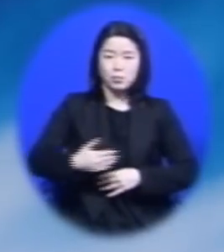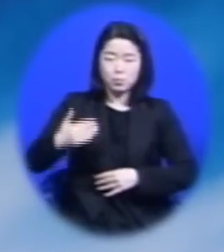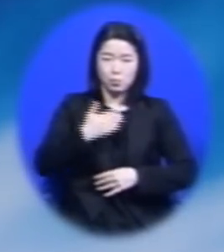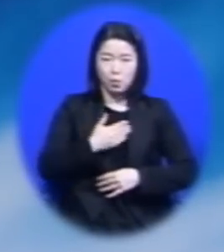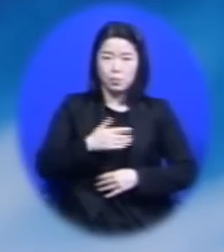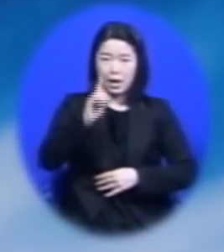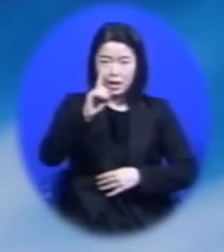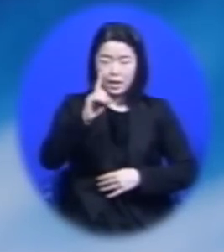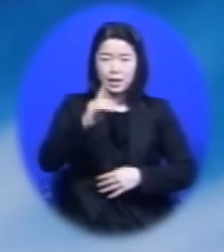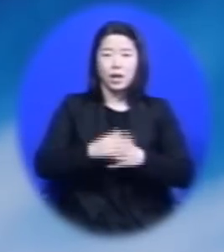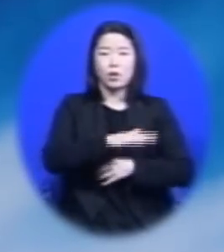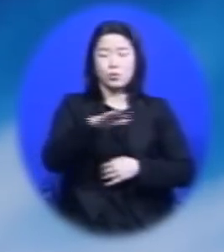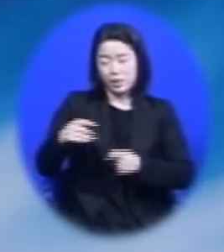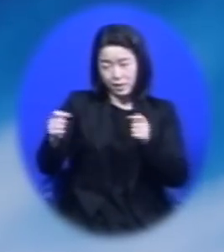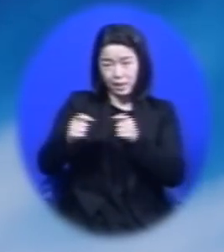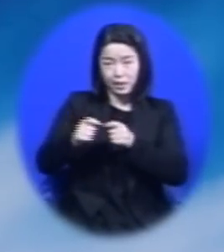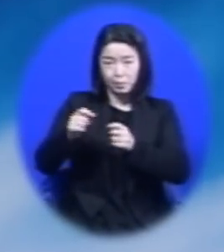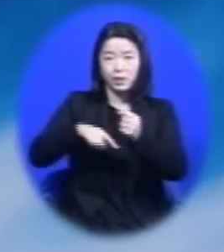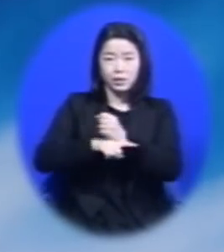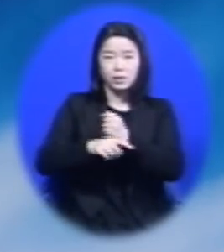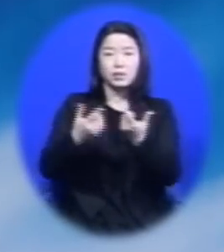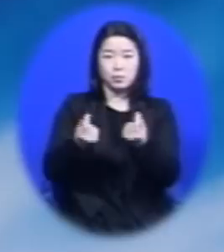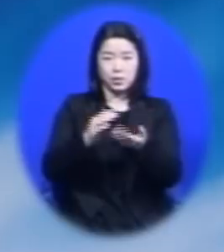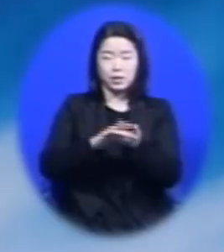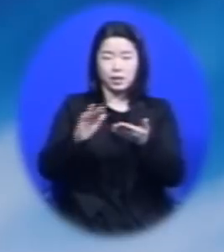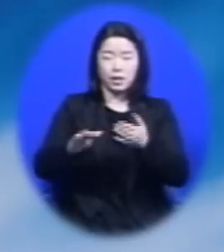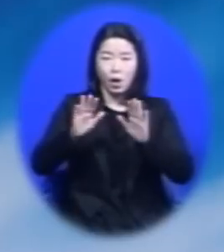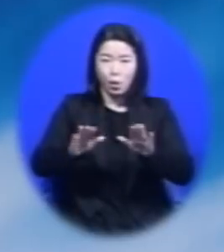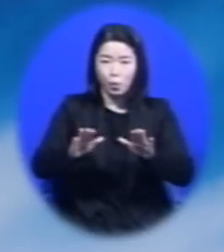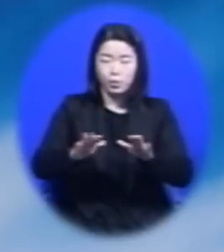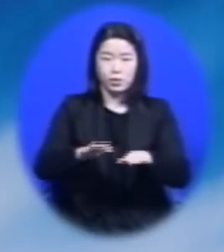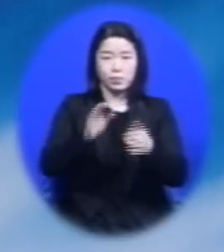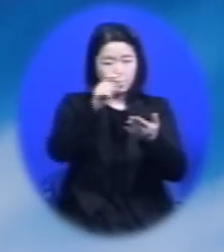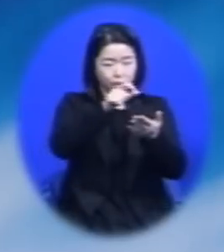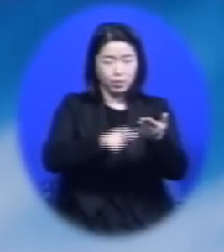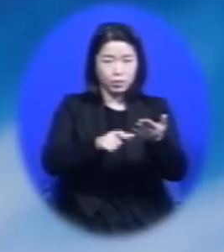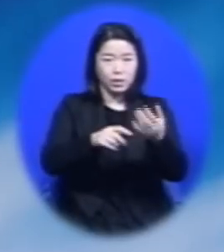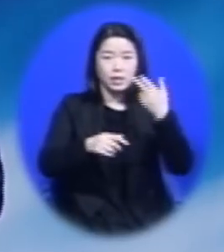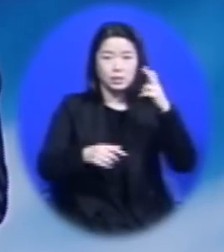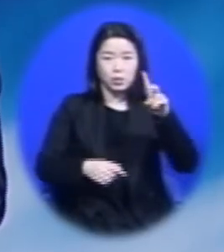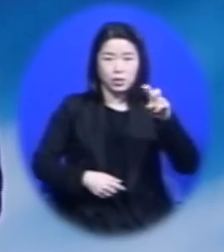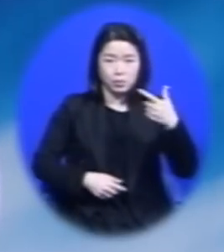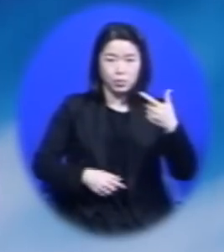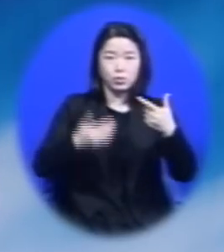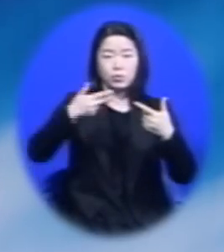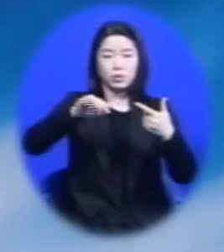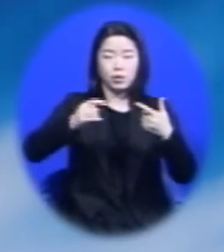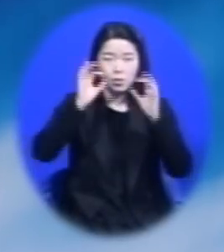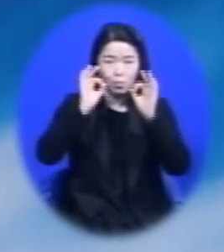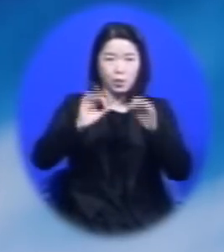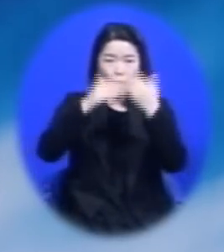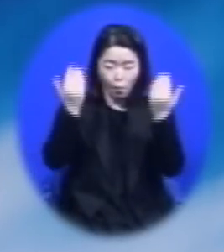그렇게 우리는 가깝다는 겁니다 오늘 본문 말씀 16절에 보면 온몸은